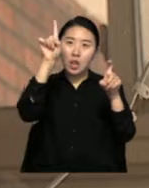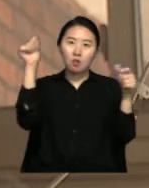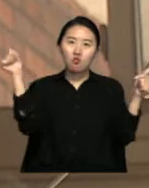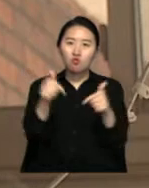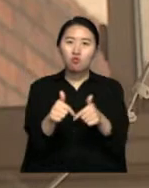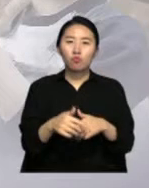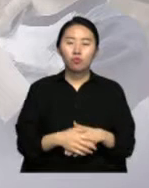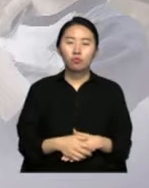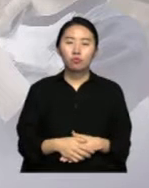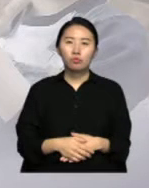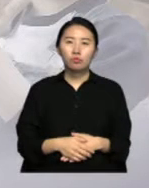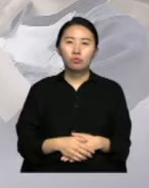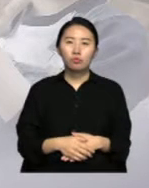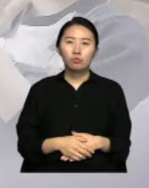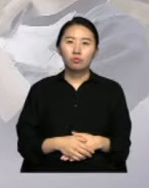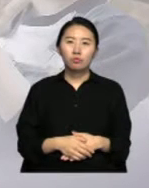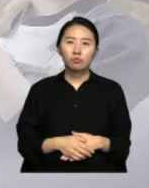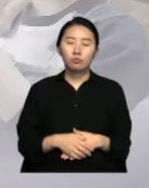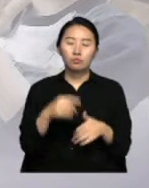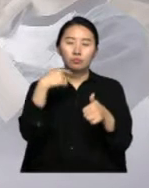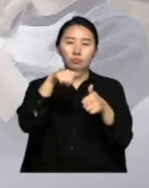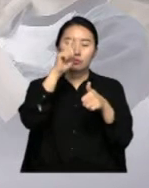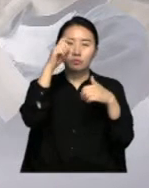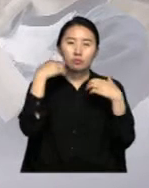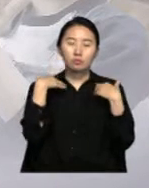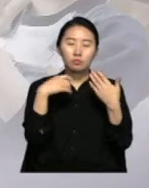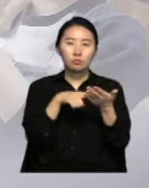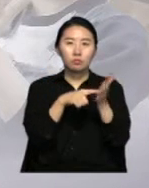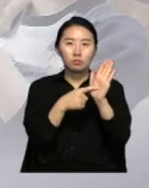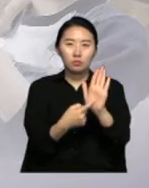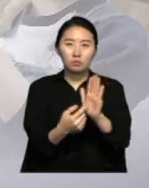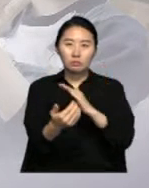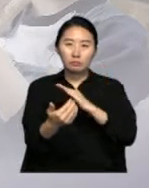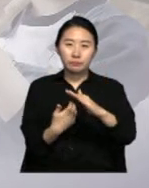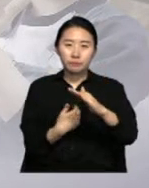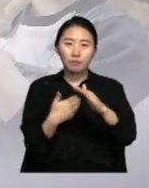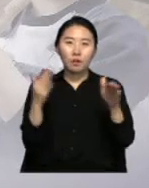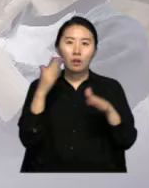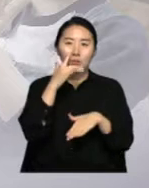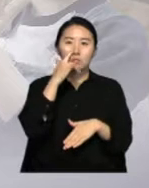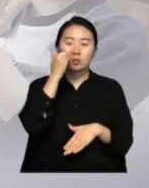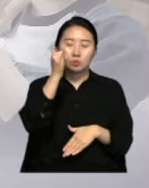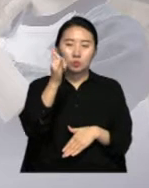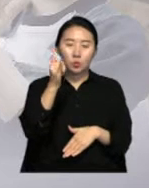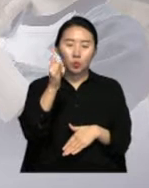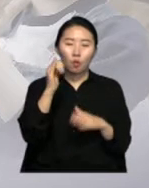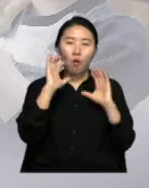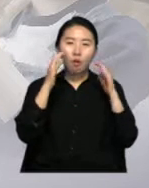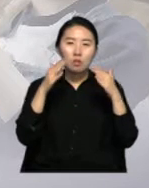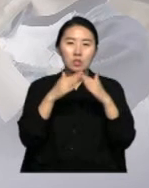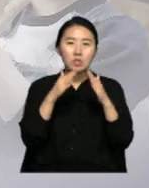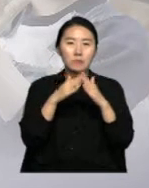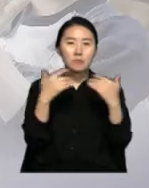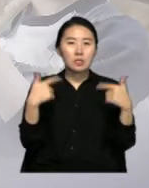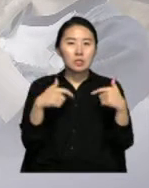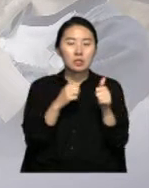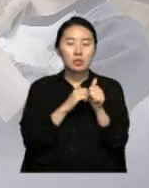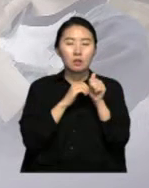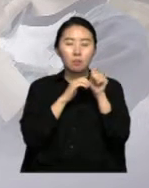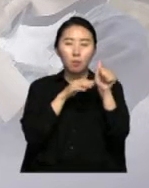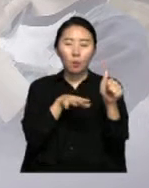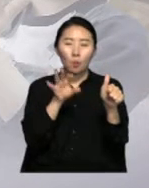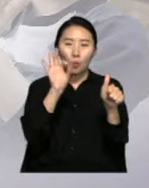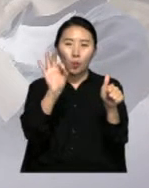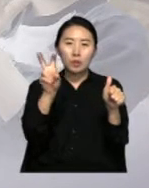됩니다. 서울시 교육청이 발표한 자료를 보면 이전까지 학부모들이 이들 유치원에 매달 낸 비용은